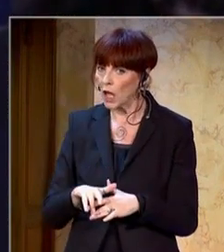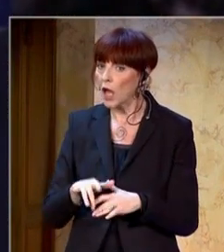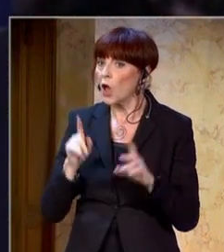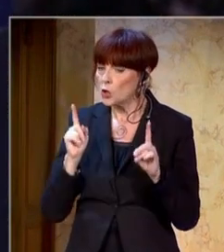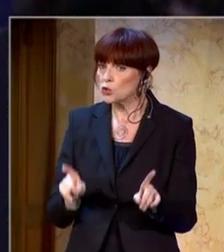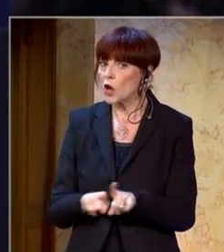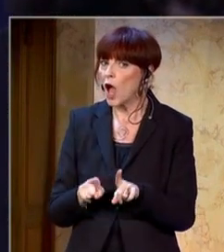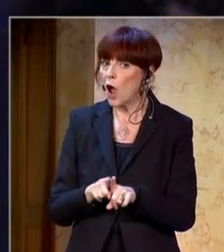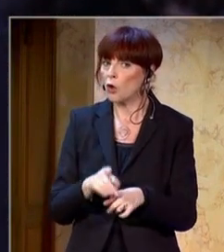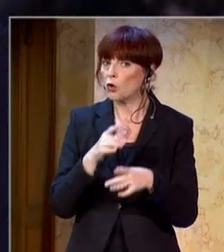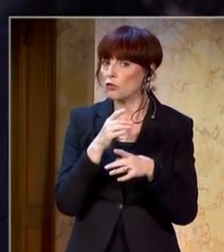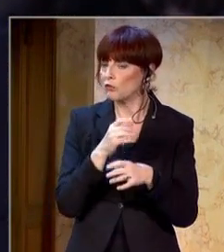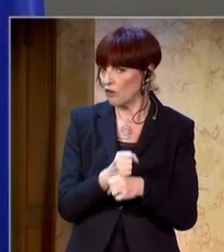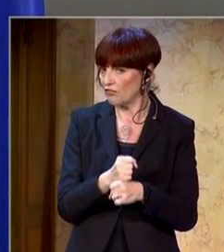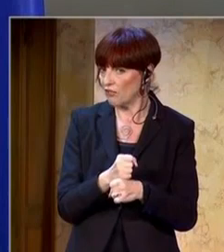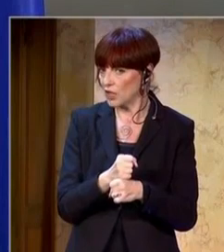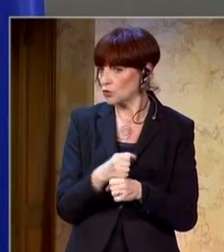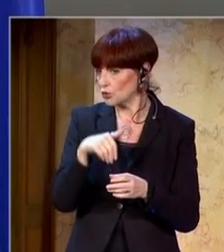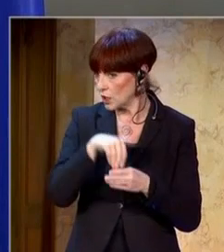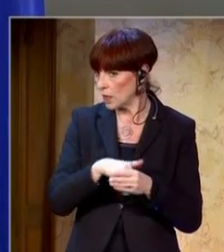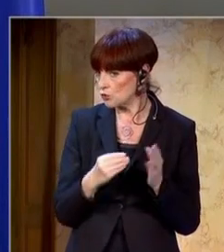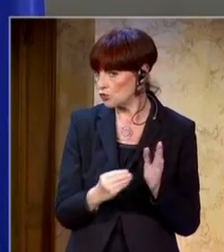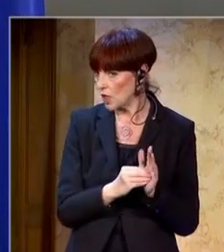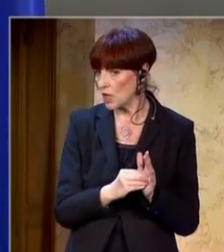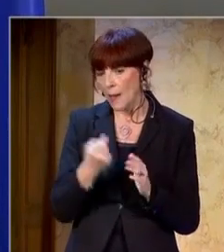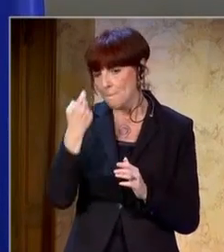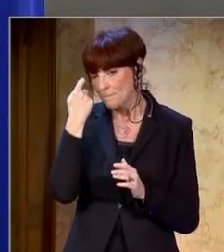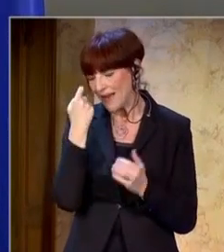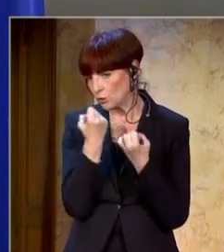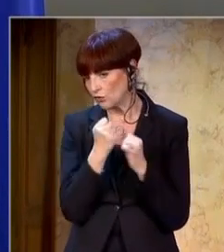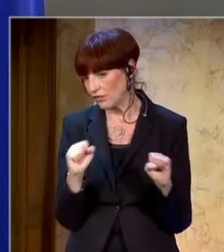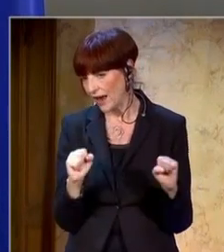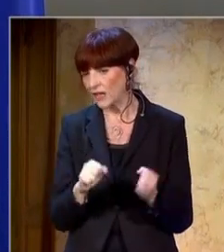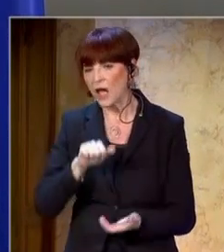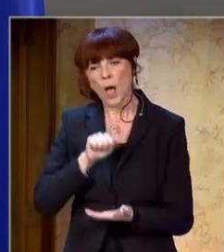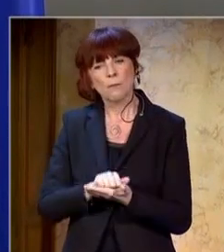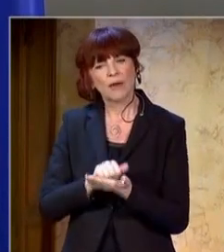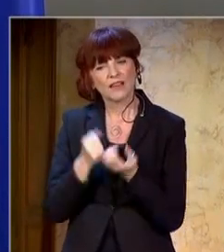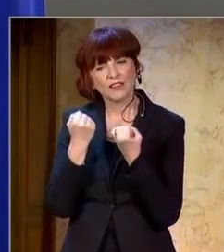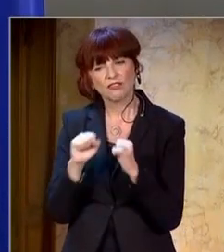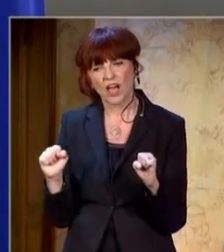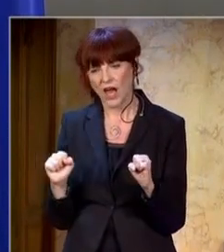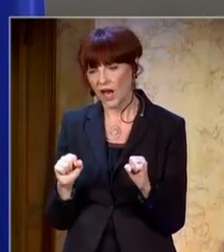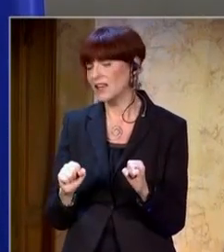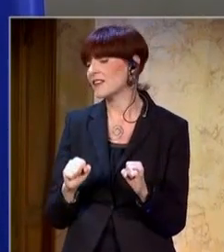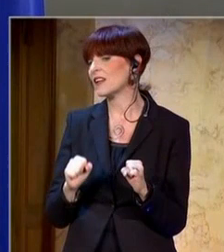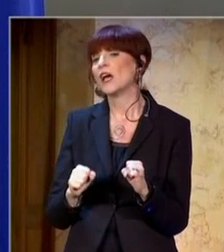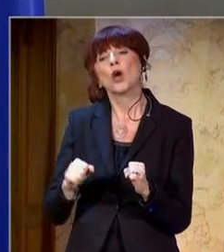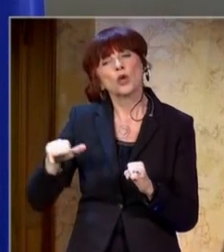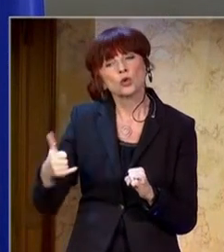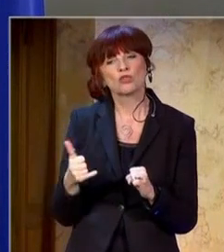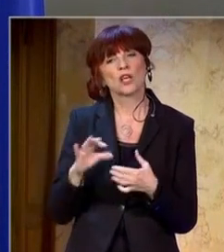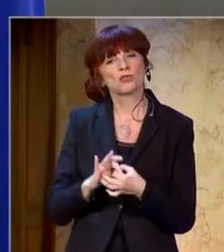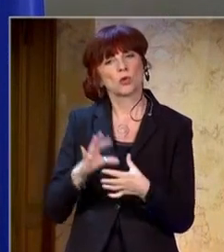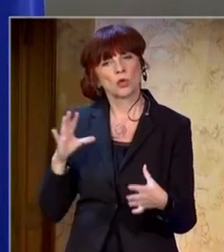in der Verfassung verankerten Meinungsfreiheit, der Pressefreiheit, der Rechtsstaatlichkeit, der unabhängigen Justiz, aber auch, und das